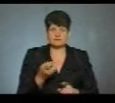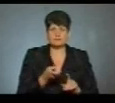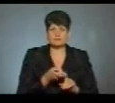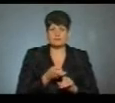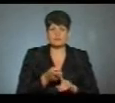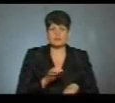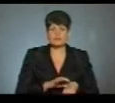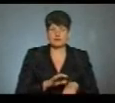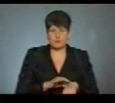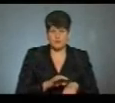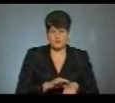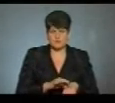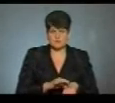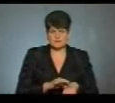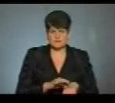інфікованих